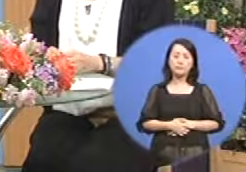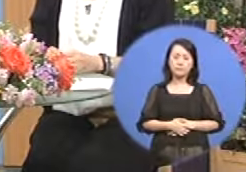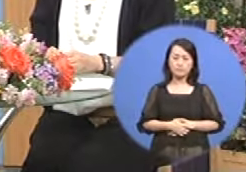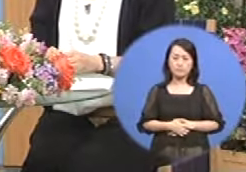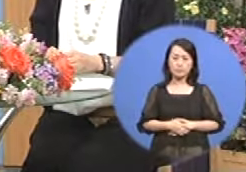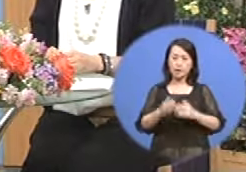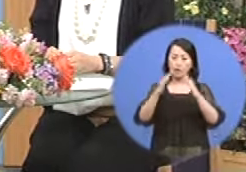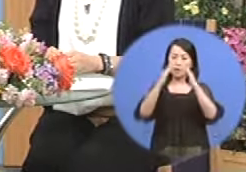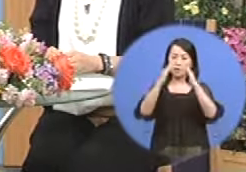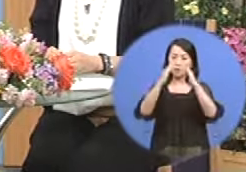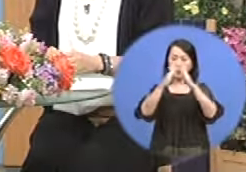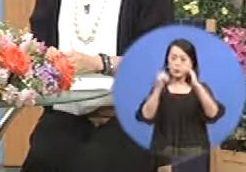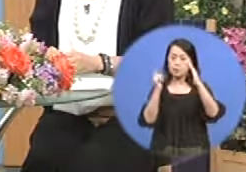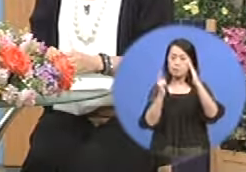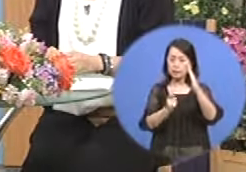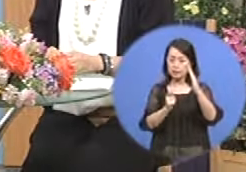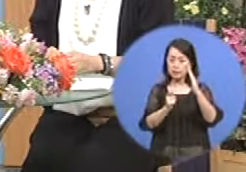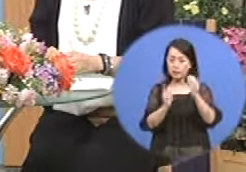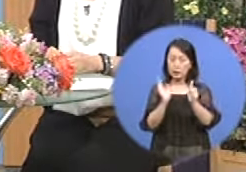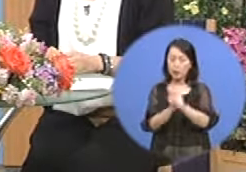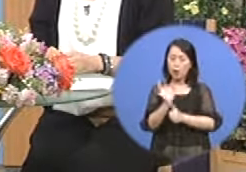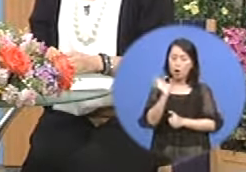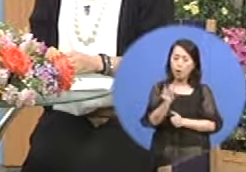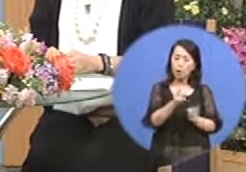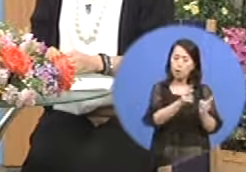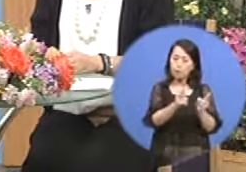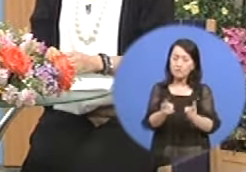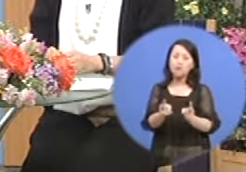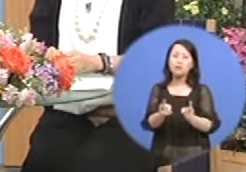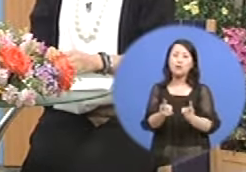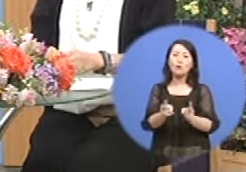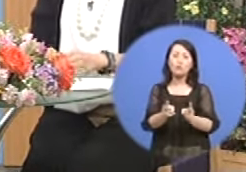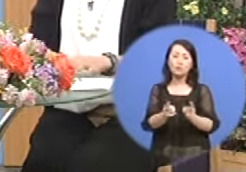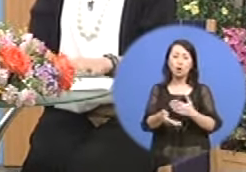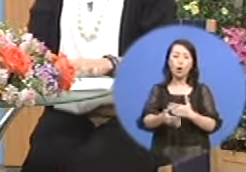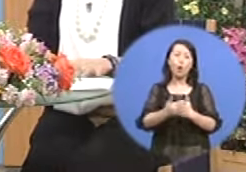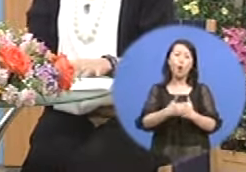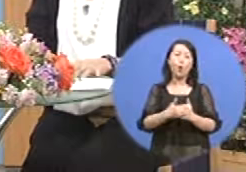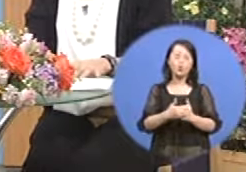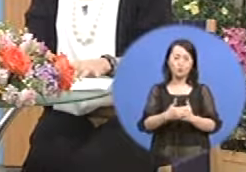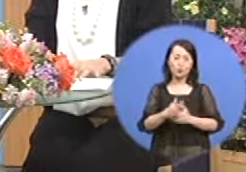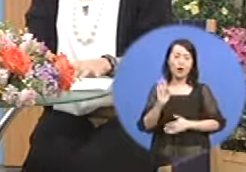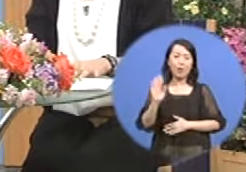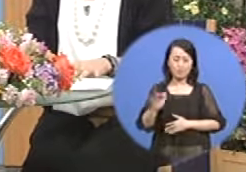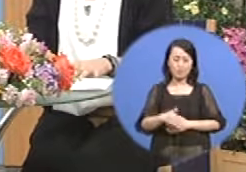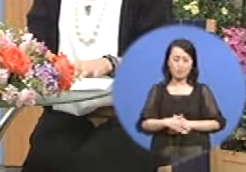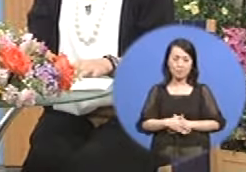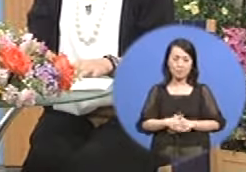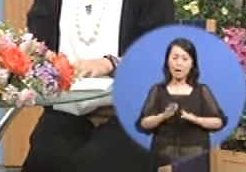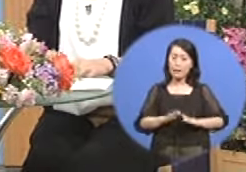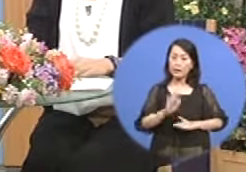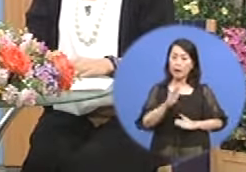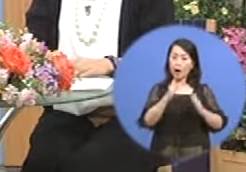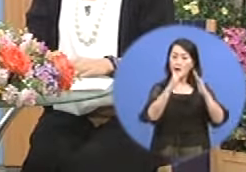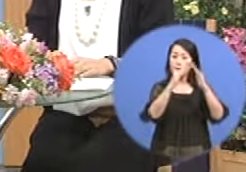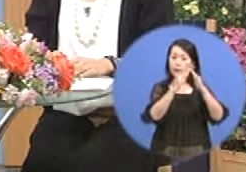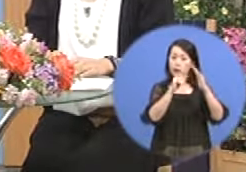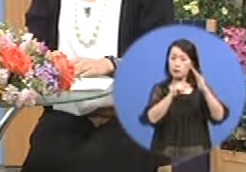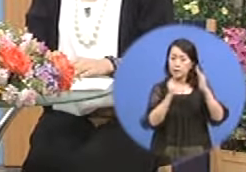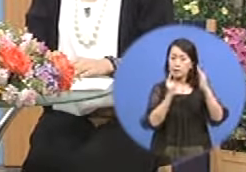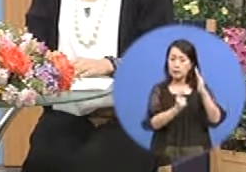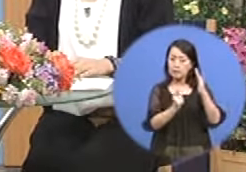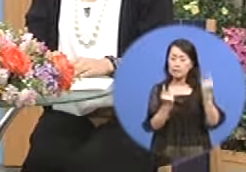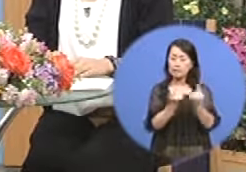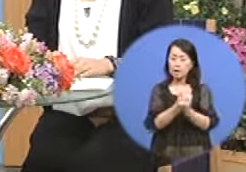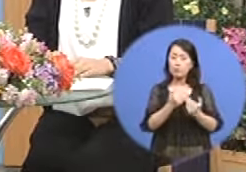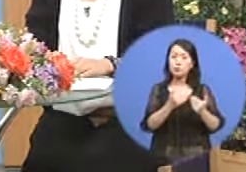住宅の耐震補助制度についての補足があります。 はい、まずは既存の住宅の耐震化を進めるための取り組